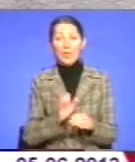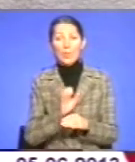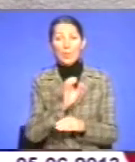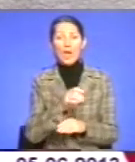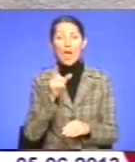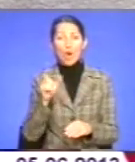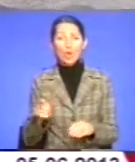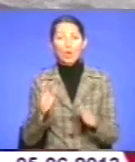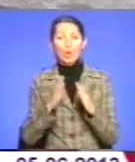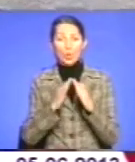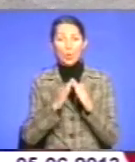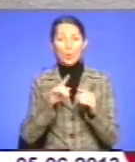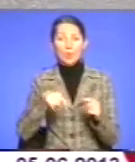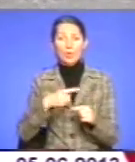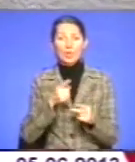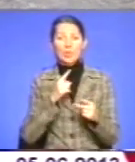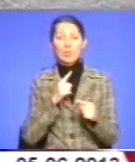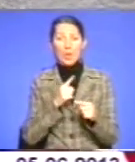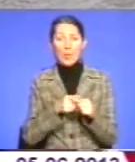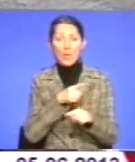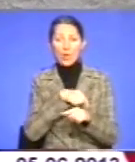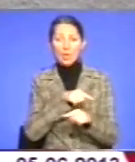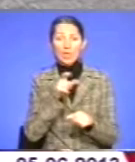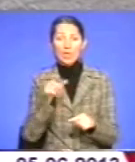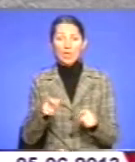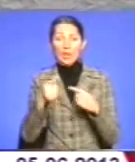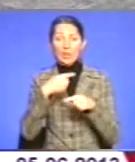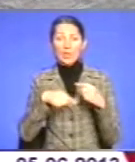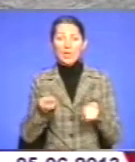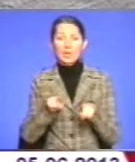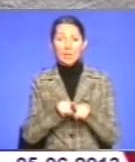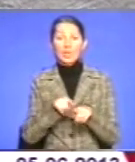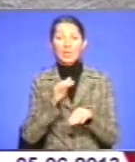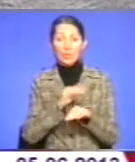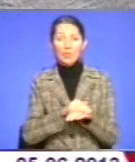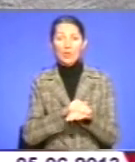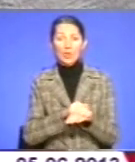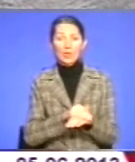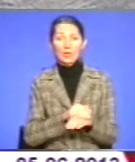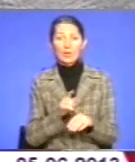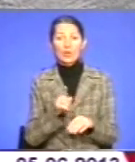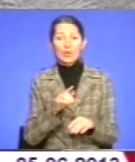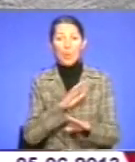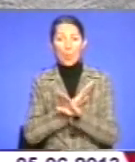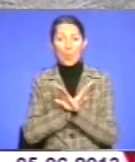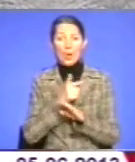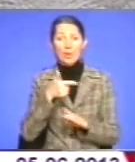додому, і через півгодини вона вертається і таки підтверджує той факт. Помер